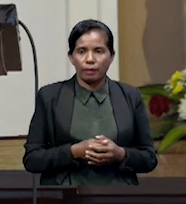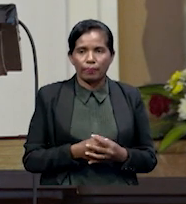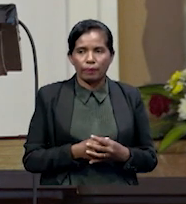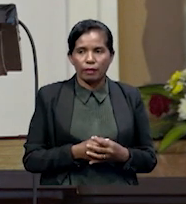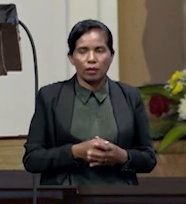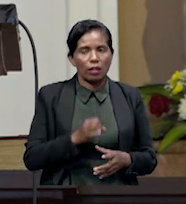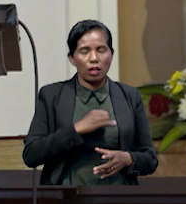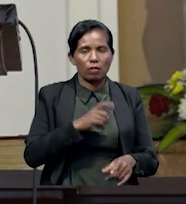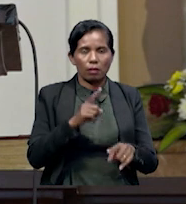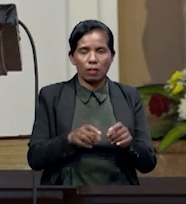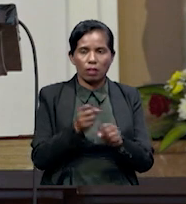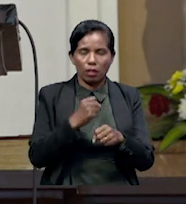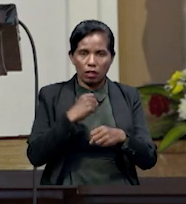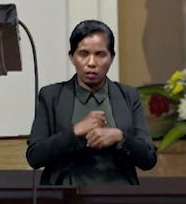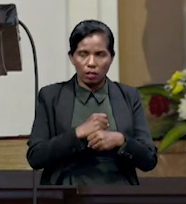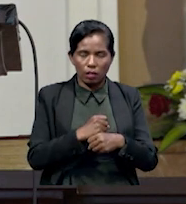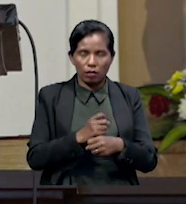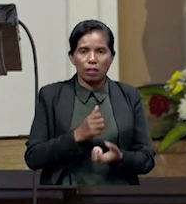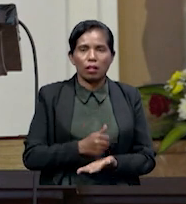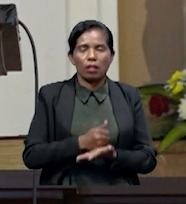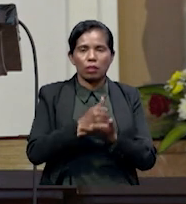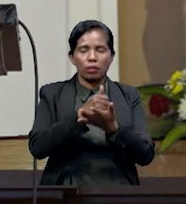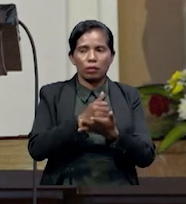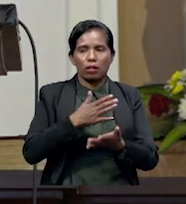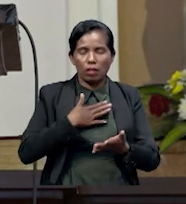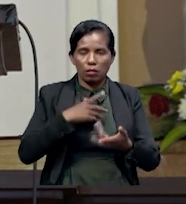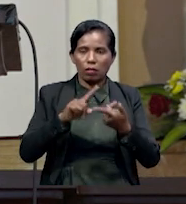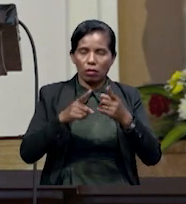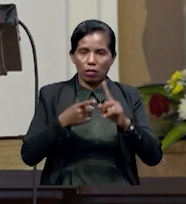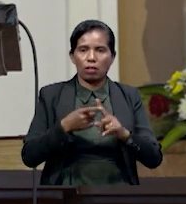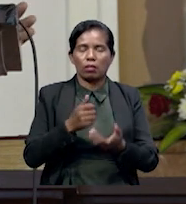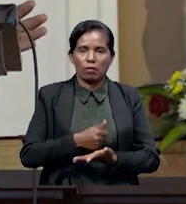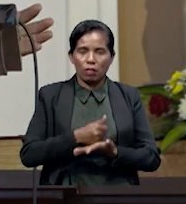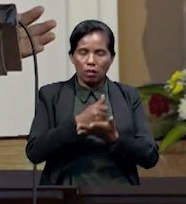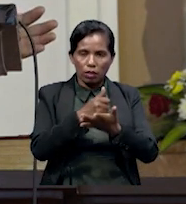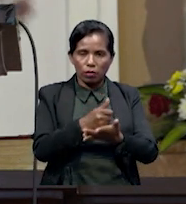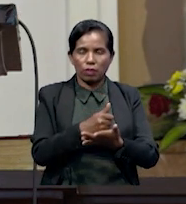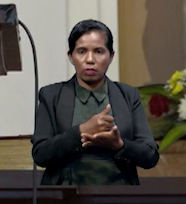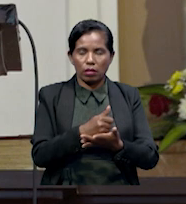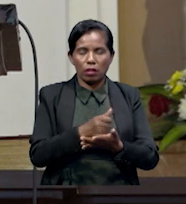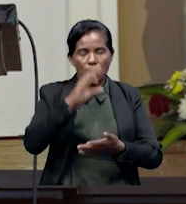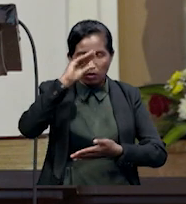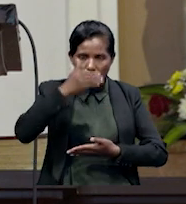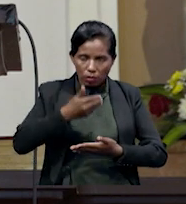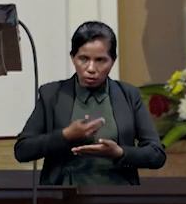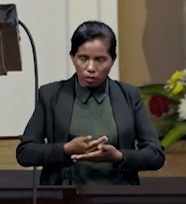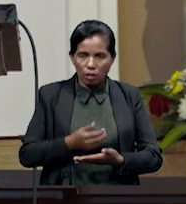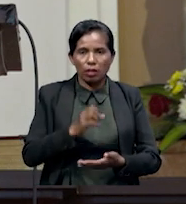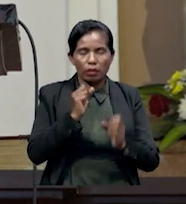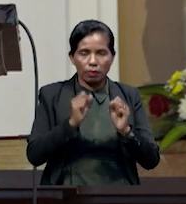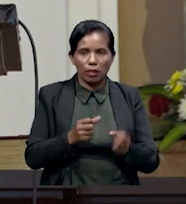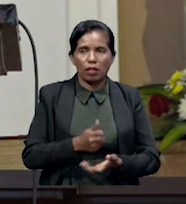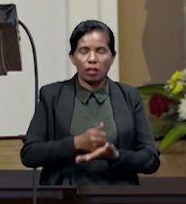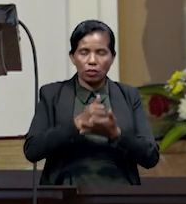Hala bela hala buat ida atau bela salva hau nia malu kidane. Hala bela salva hau nia on atau bela salva hau